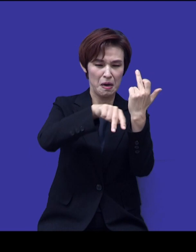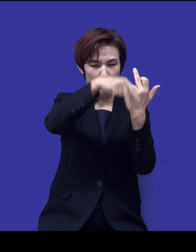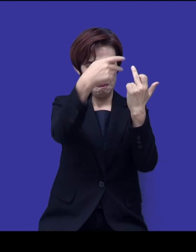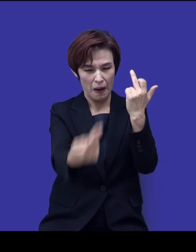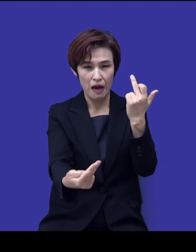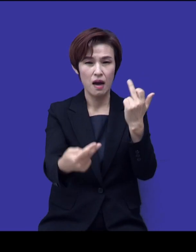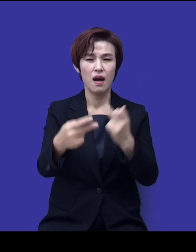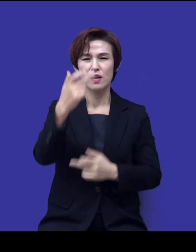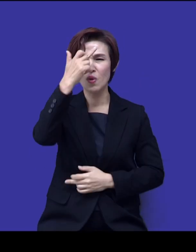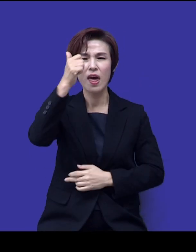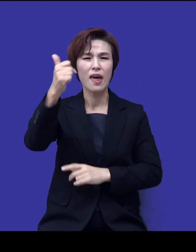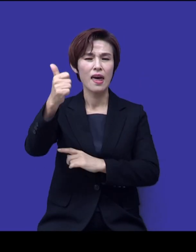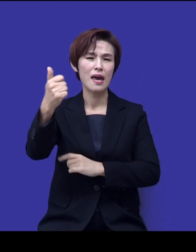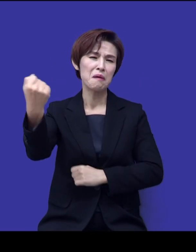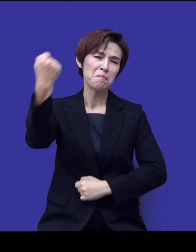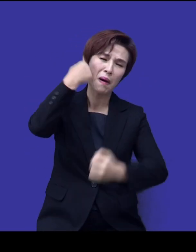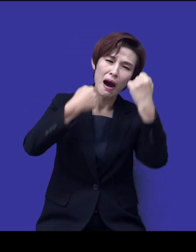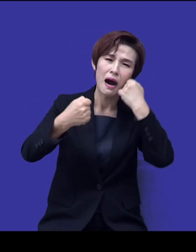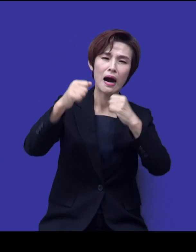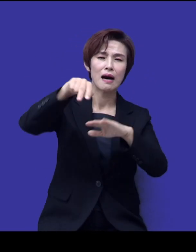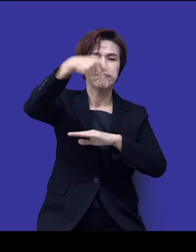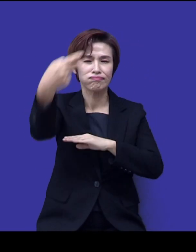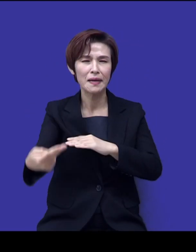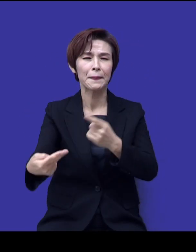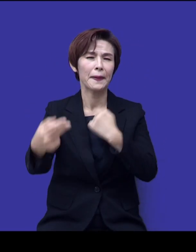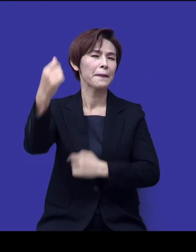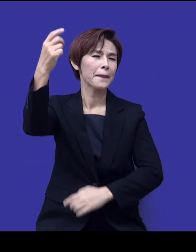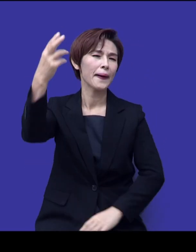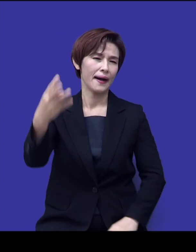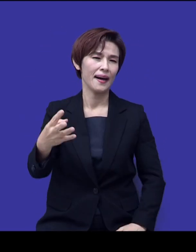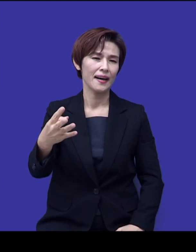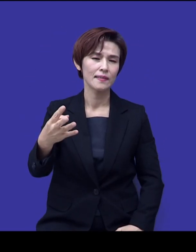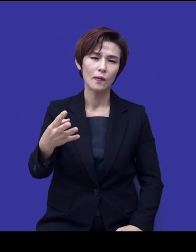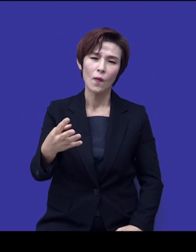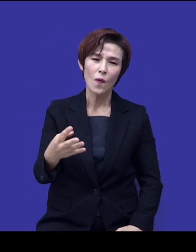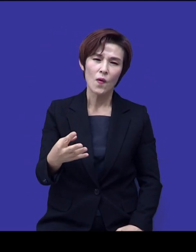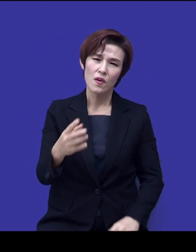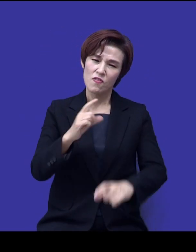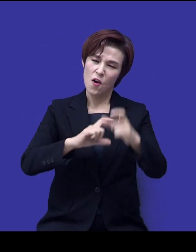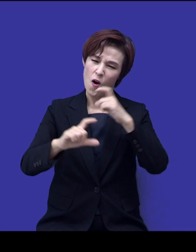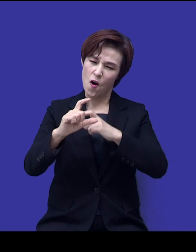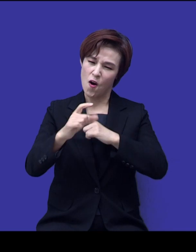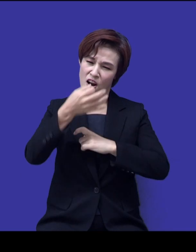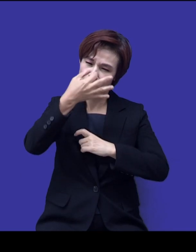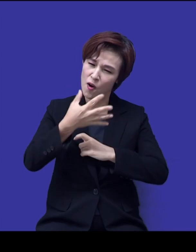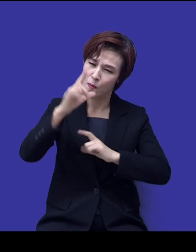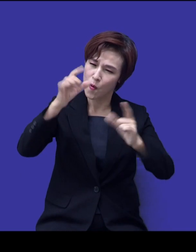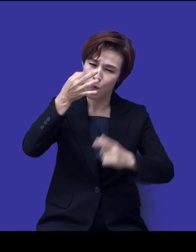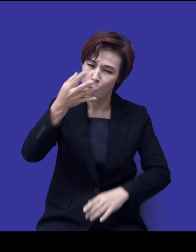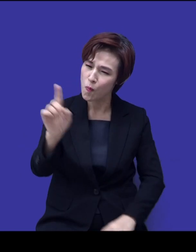뭐, 맞고 이런 네. 힘든 것 막 골라가면서 했으니까, 어떻게 하면 더 힘들까가 이제 우리